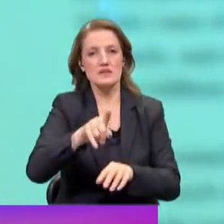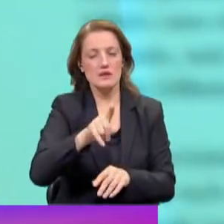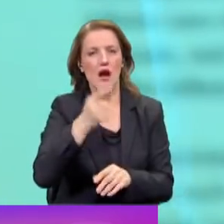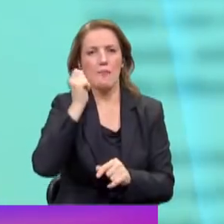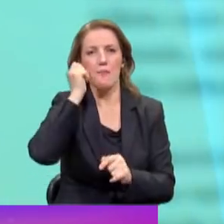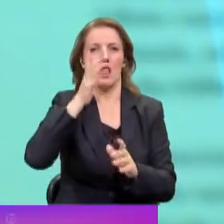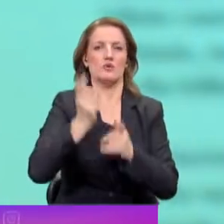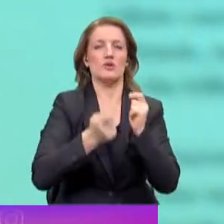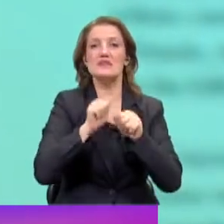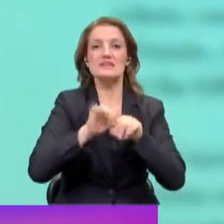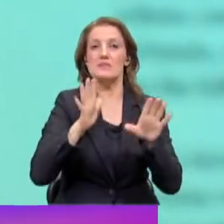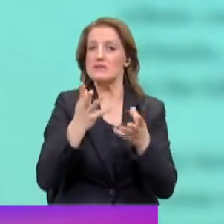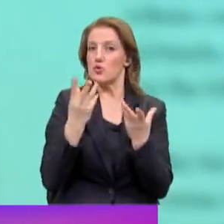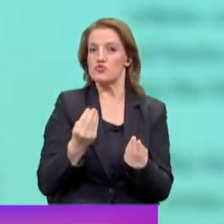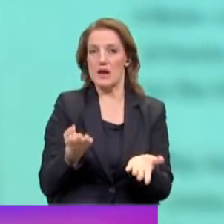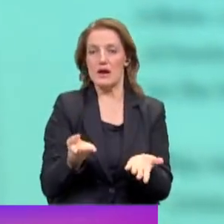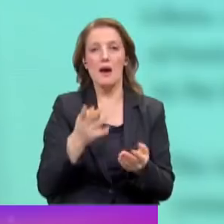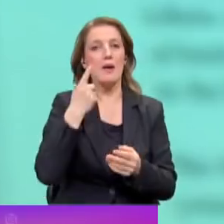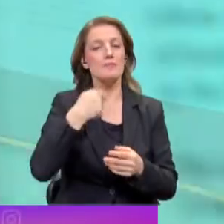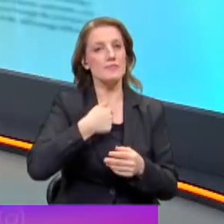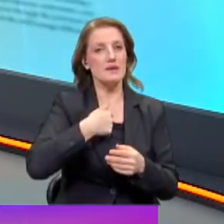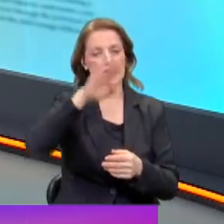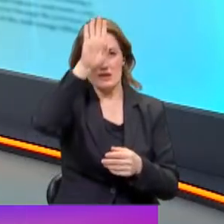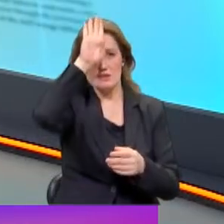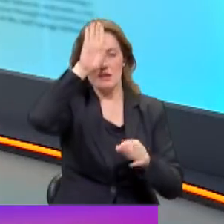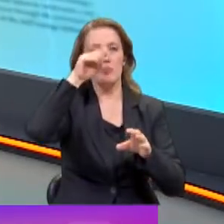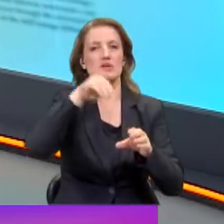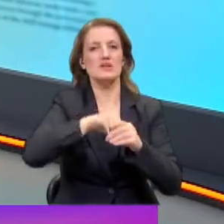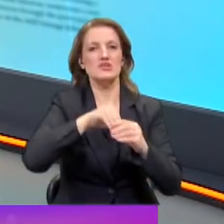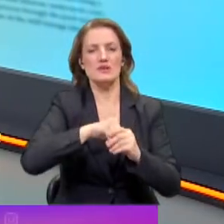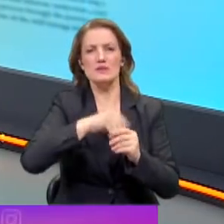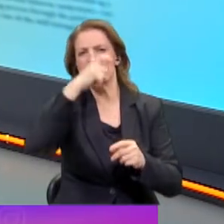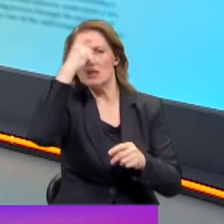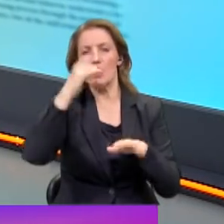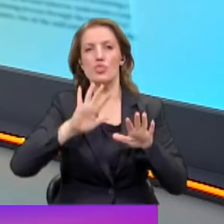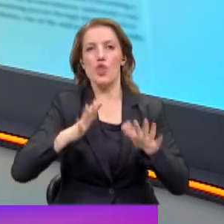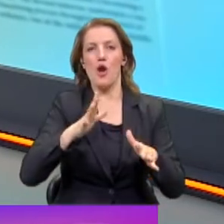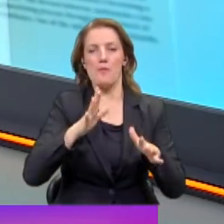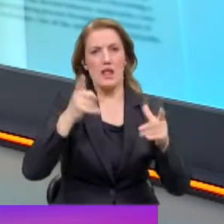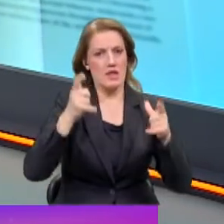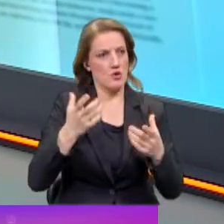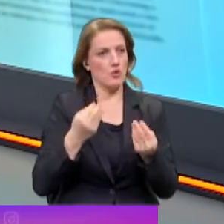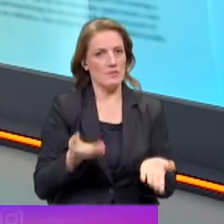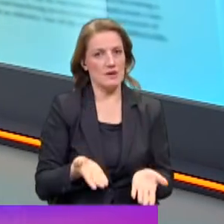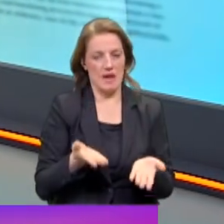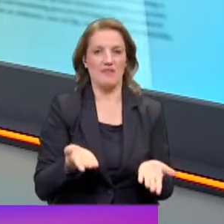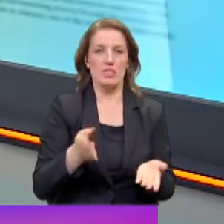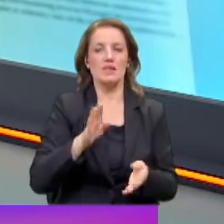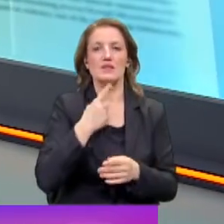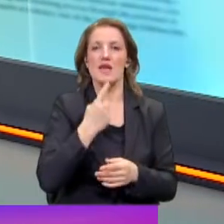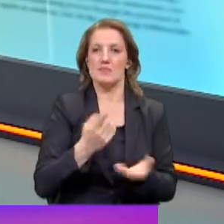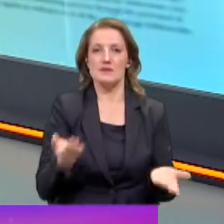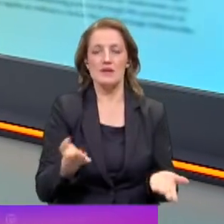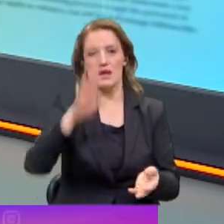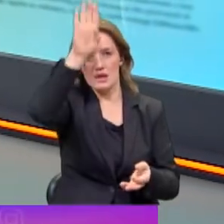Sistem şöyle olacak. Şimdi mesela biz İstanbul için ılıman iklim diyebilir miyiz? Evet, aslında diyebiliriz.